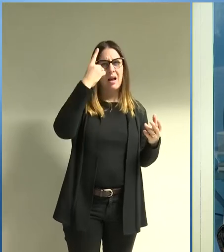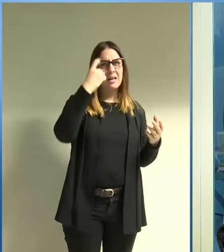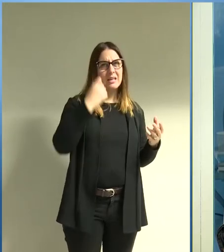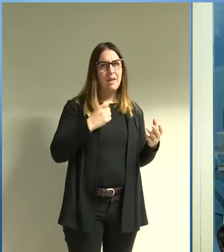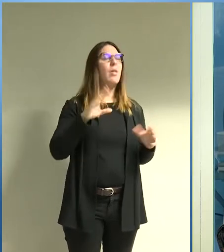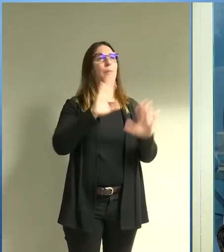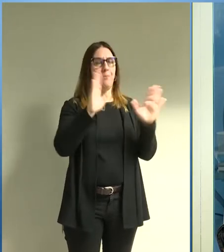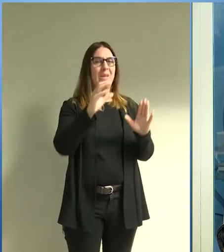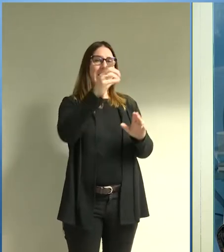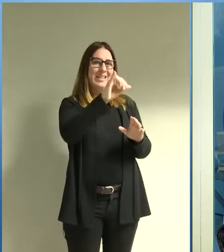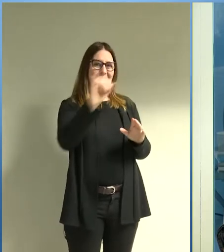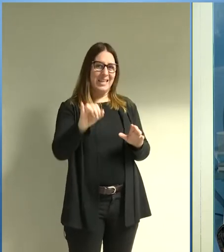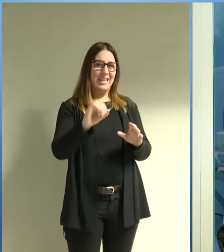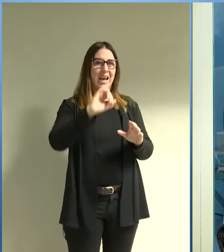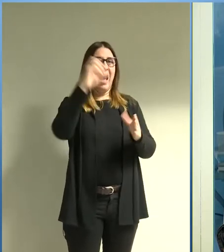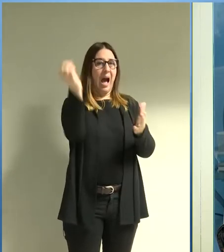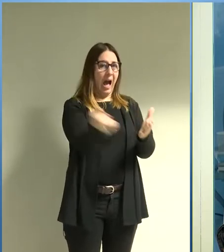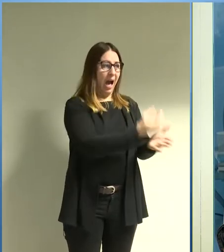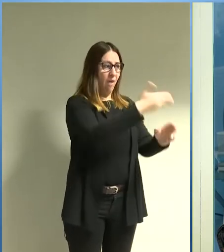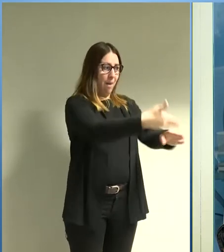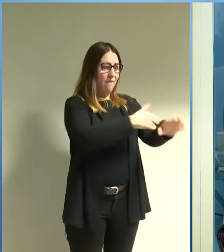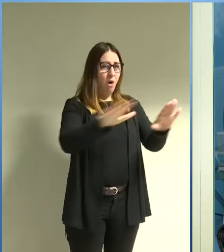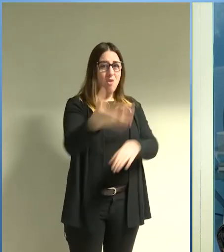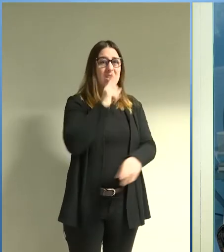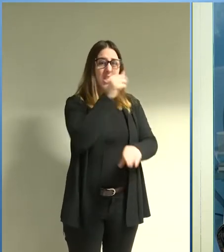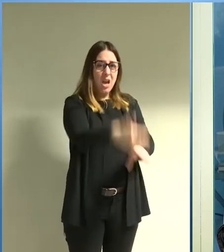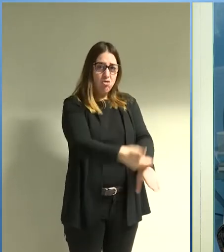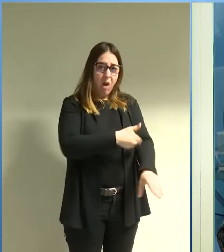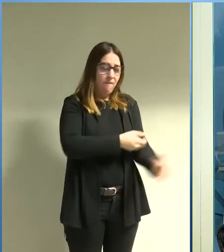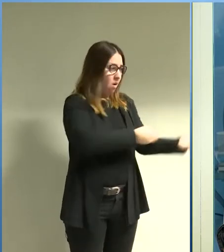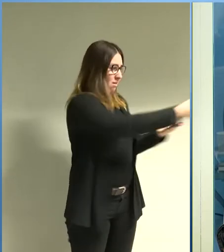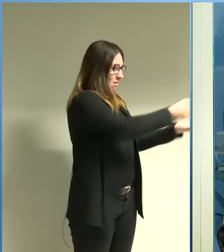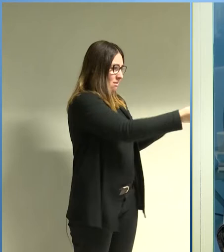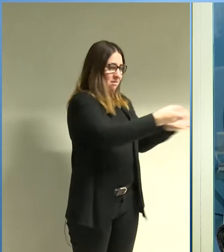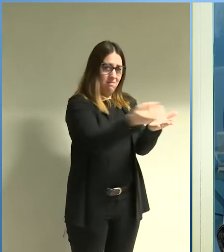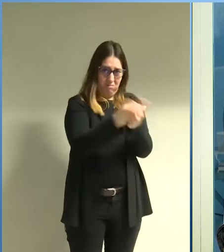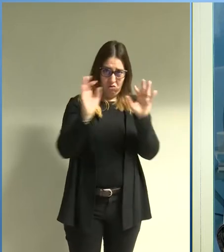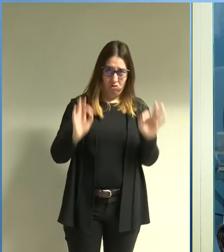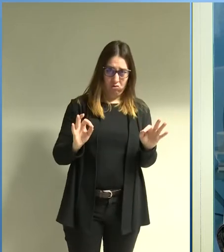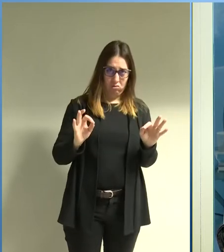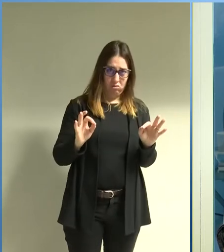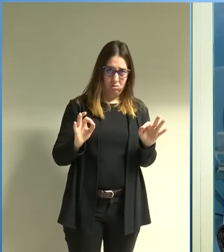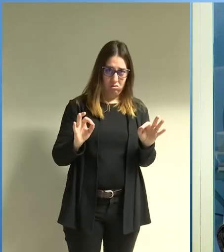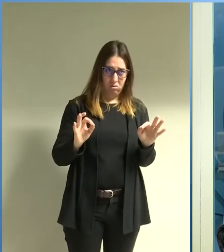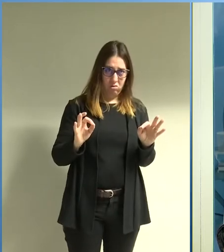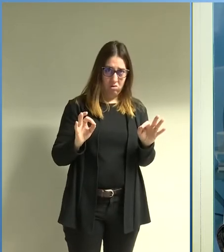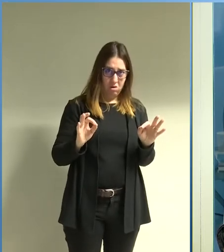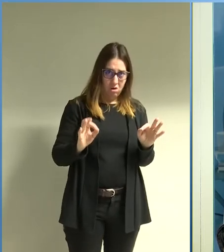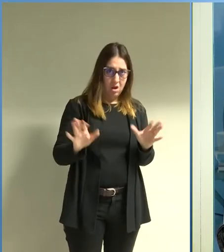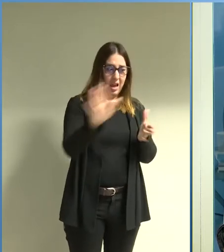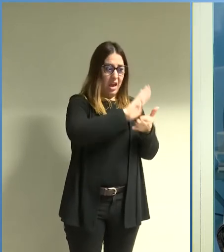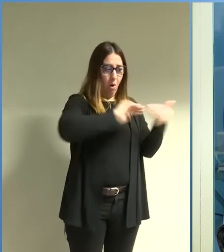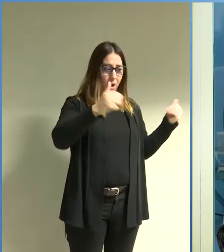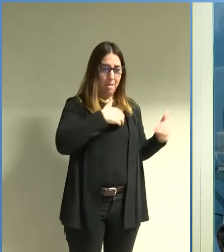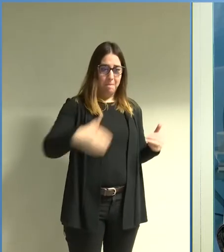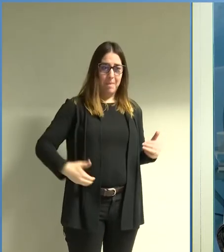que les cci soit informé de la question quinze jours avant la date du conseil municipal et la question doit être transmise à la mairie au